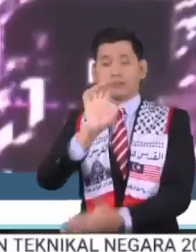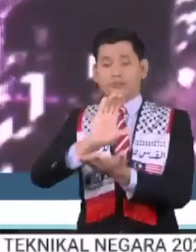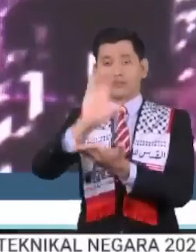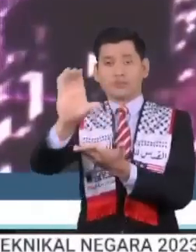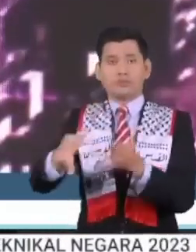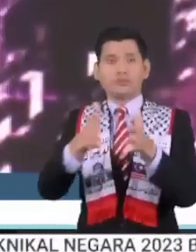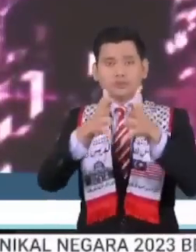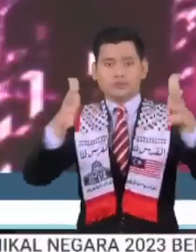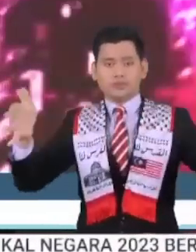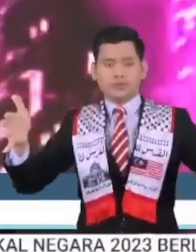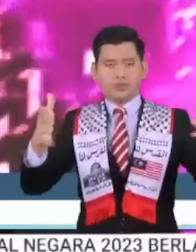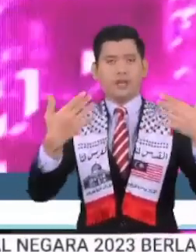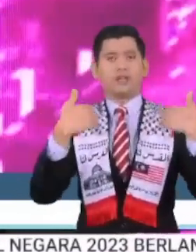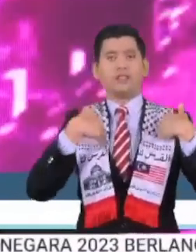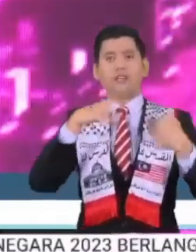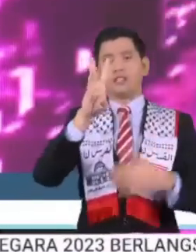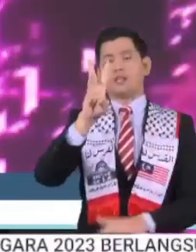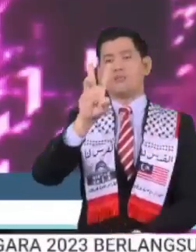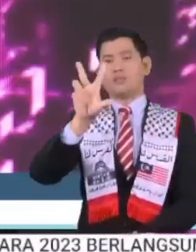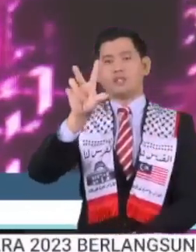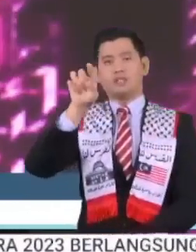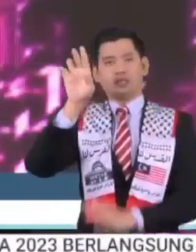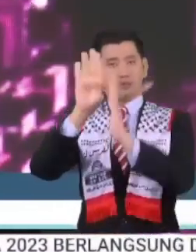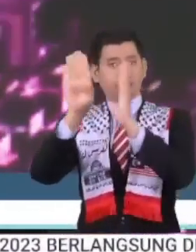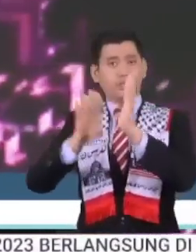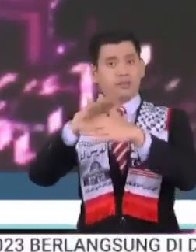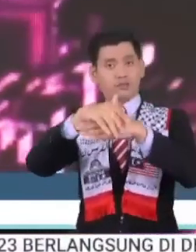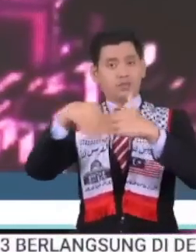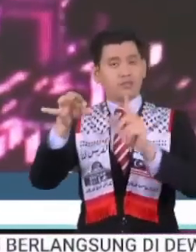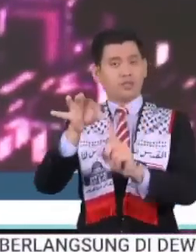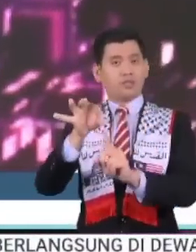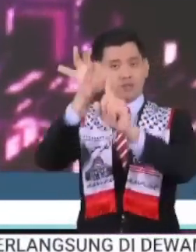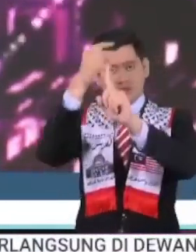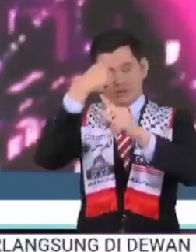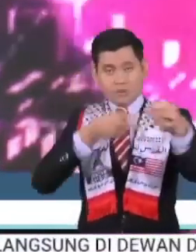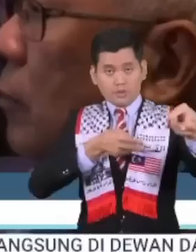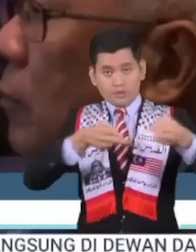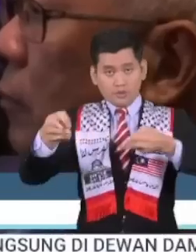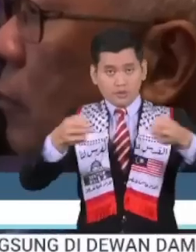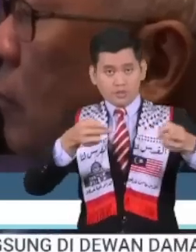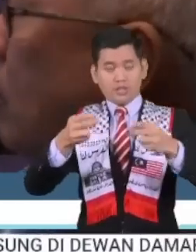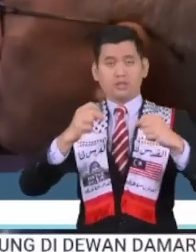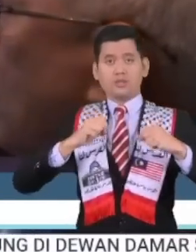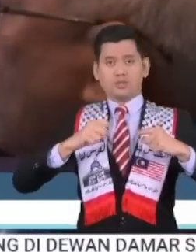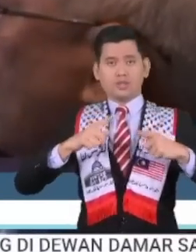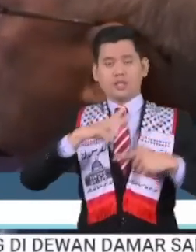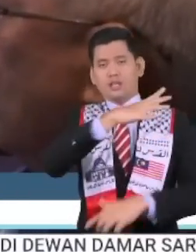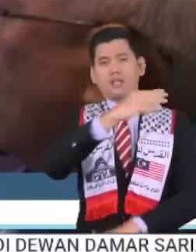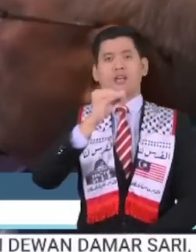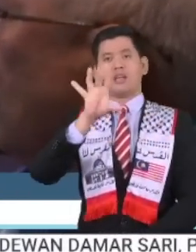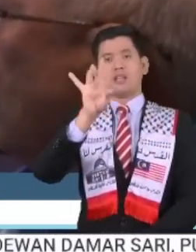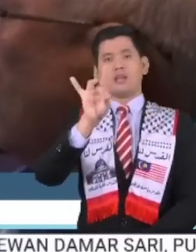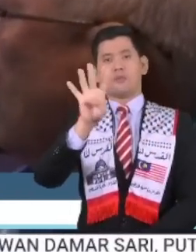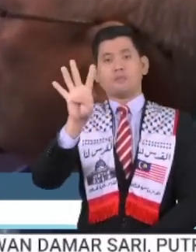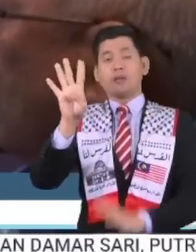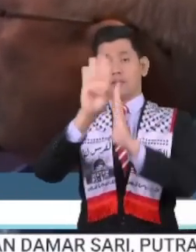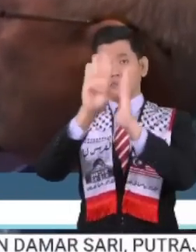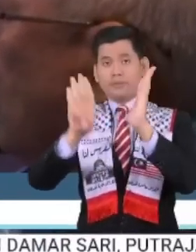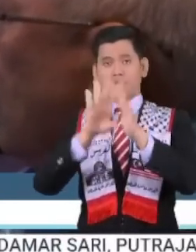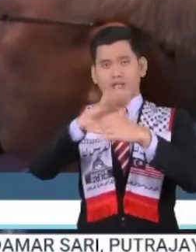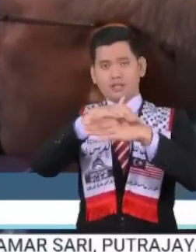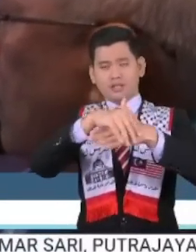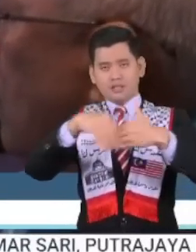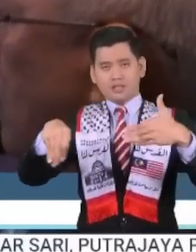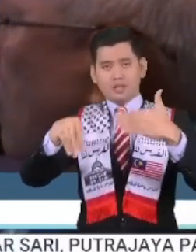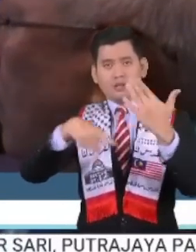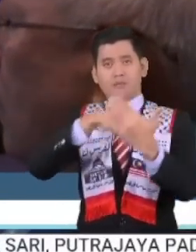pelaburan yang besar dengan RM63 bilion khusus untuk inisiatif swasta dan RM84 bilion